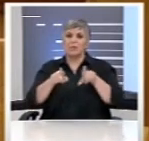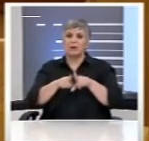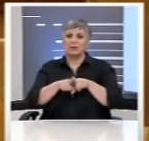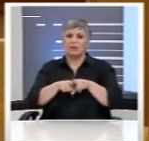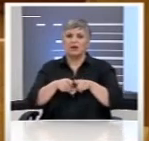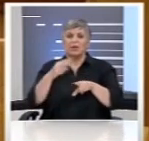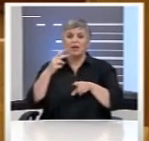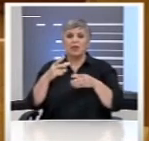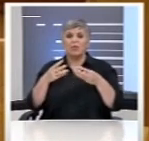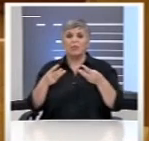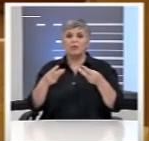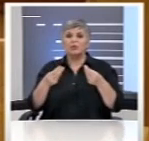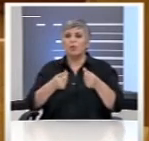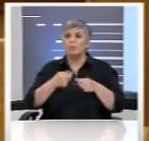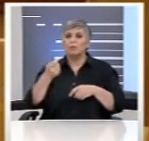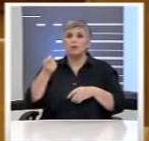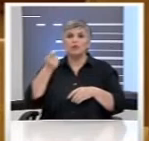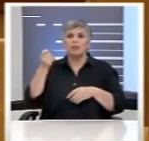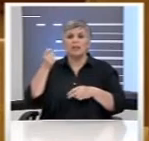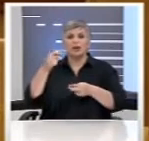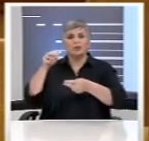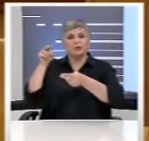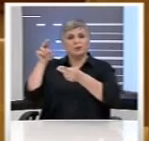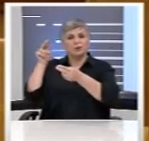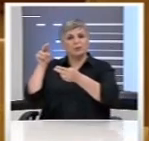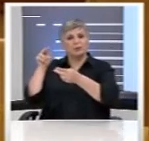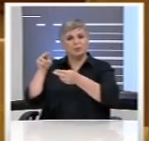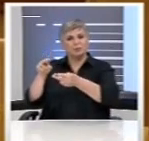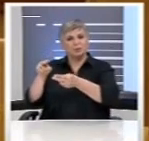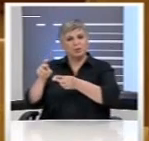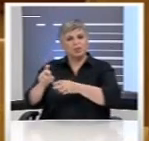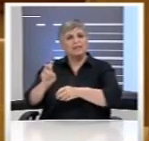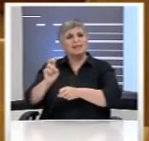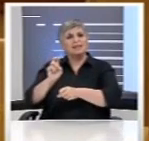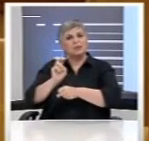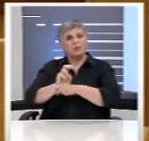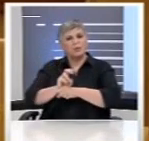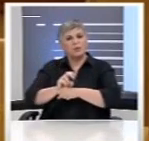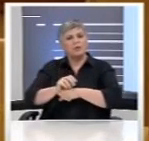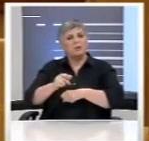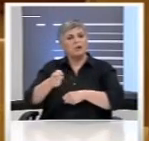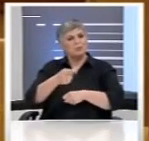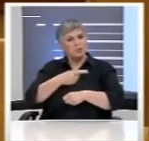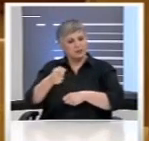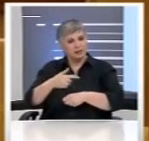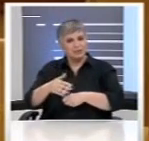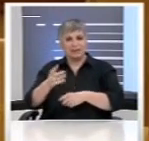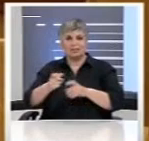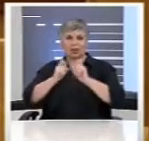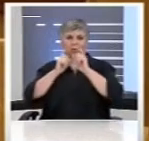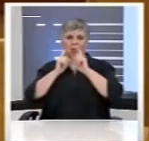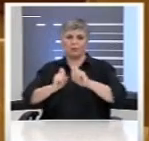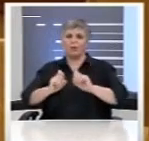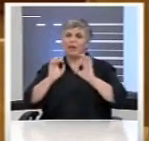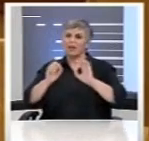χρέους και εξόδου από την κρίση, και σε όλα τα άλλα μπορείτε, είστε υποχρεωμένοι ως αντιπολίτευση, να κάνετε